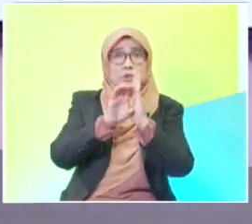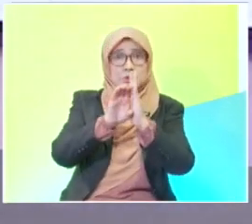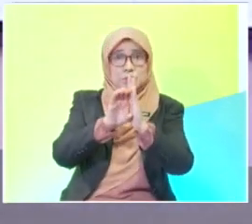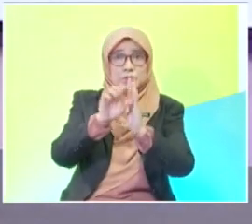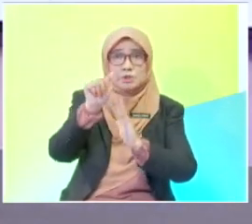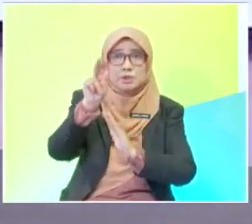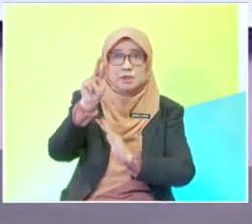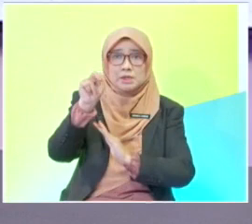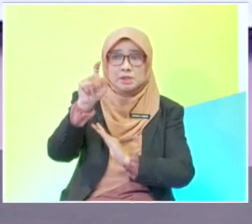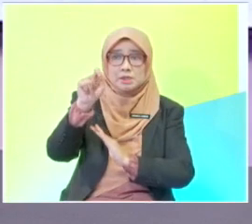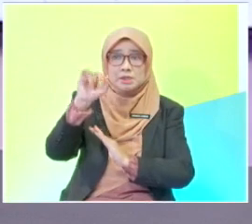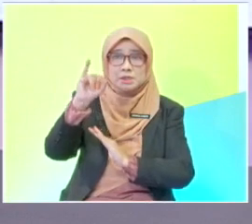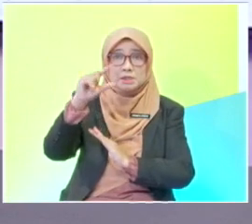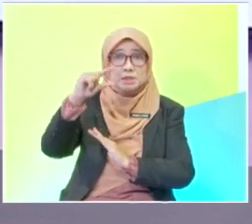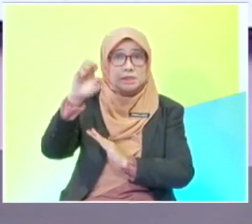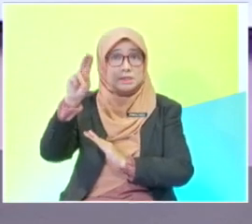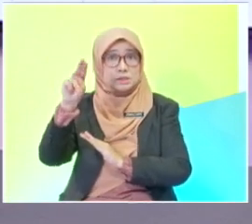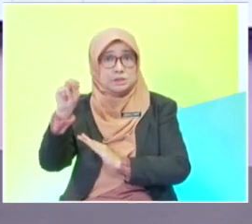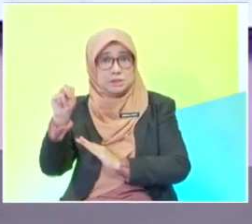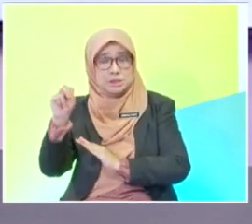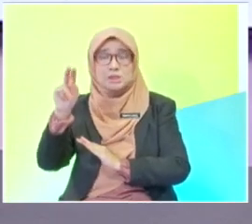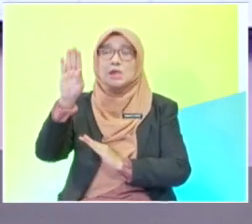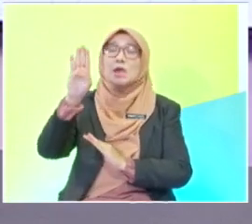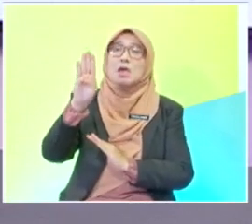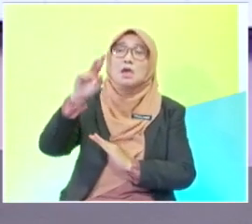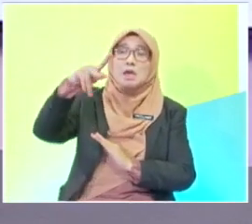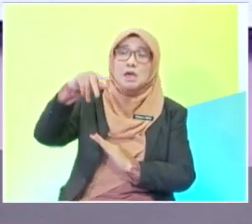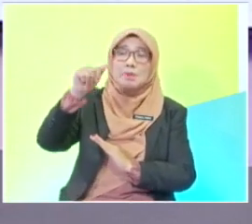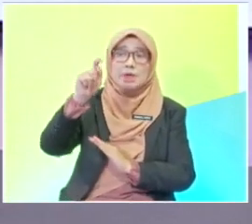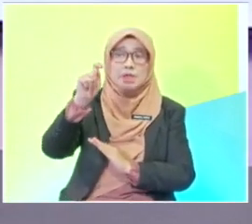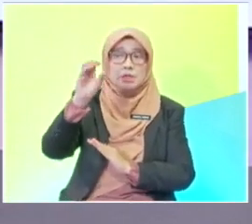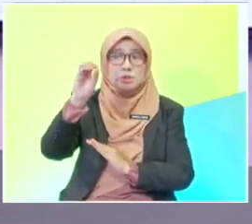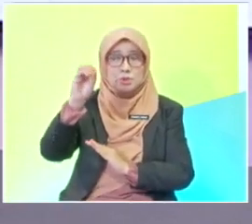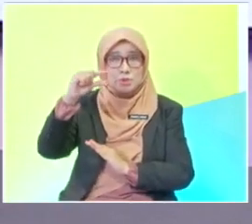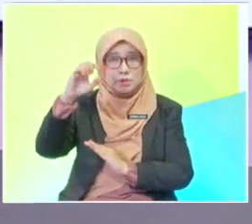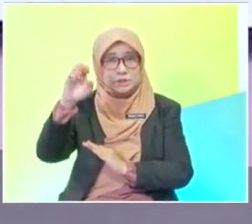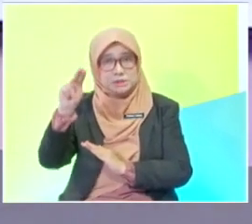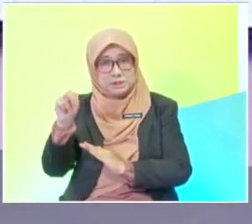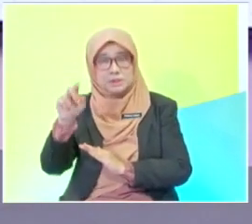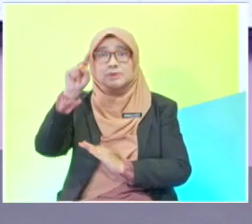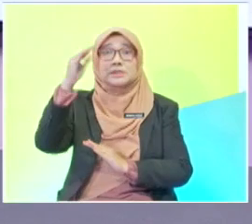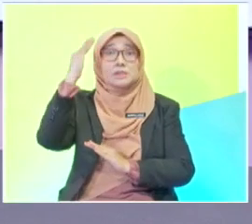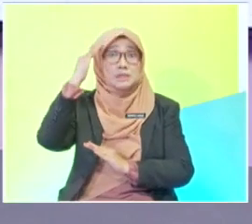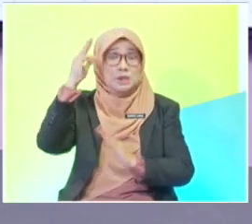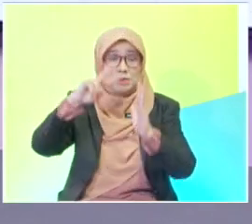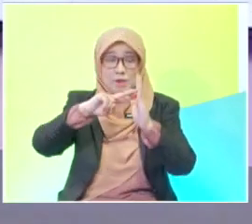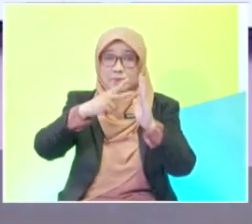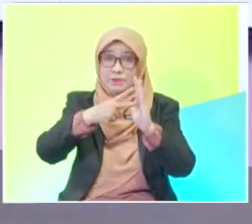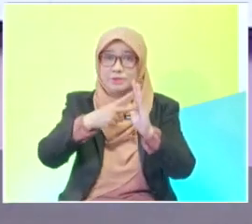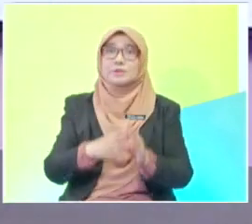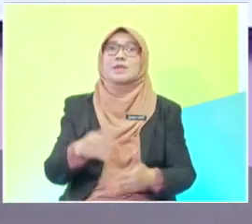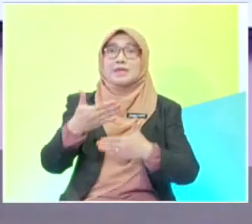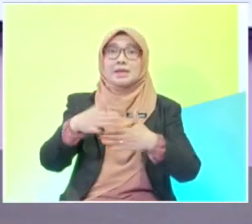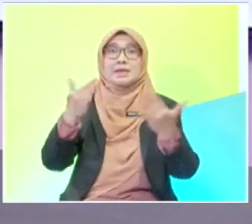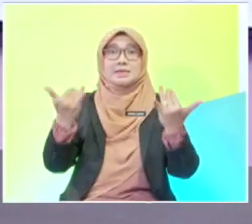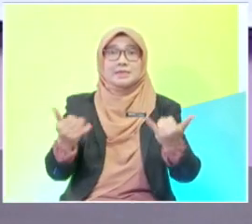kita ada lagi banyak lagi cikgu Nisa ingin kongsi dengan kita mengenai kesihatan manusia. Kalau nak tahu dengan lebih lanjut, teruskan bersama kami di Didik